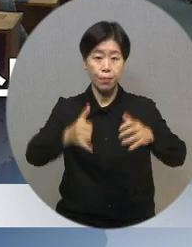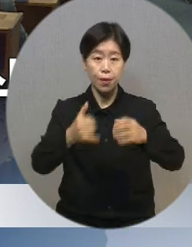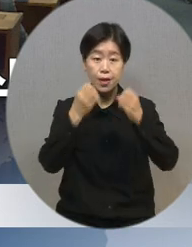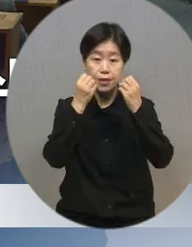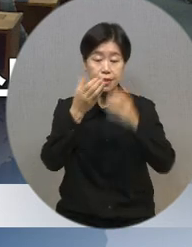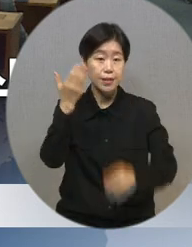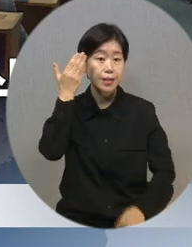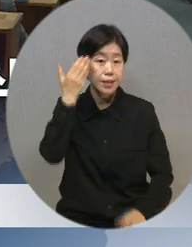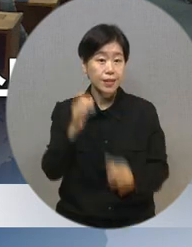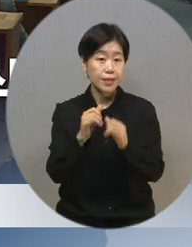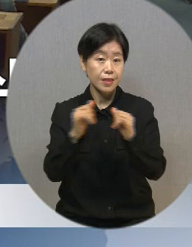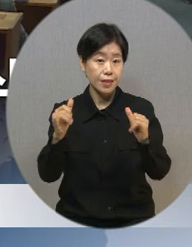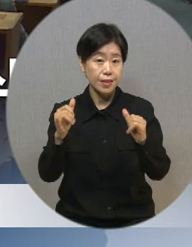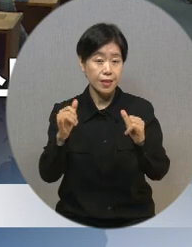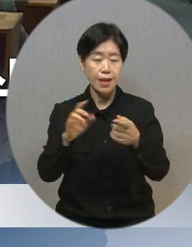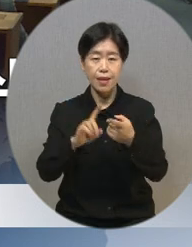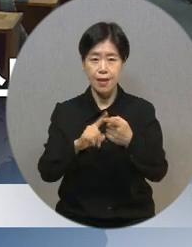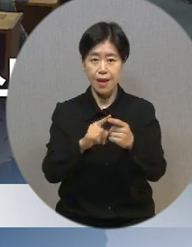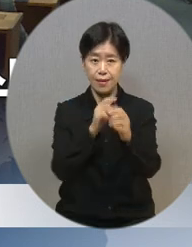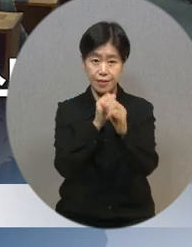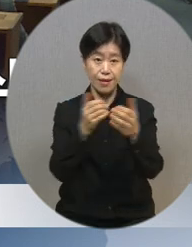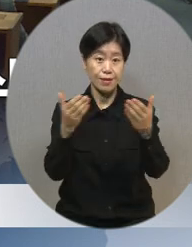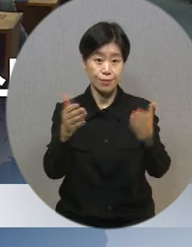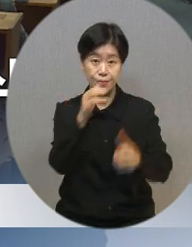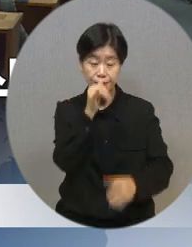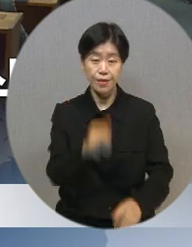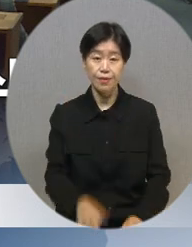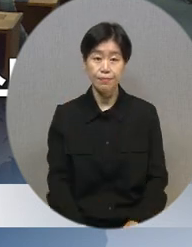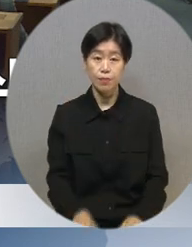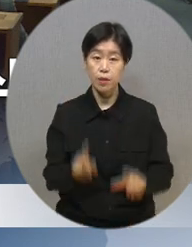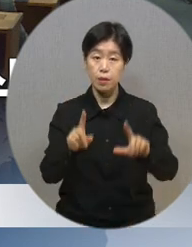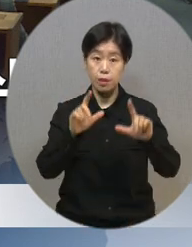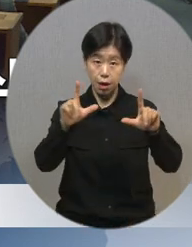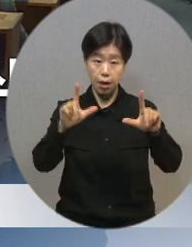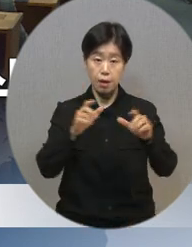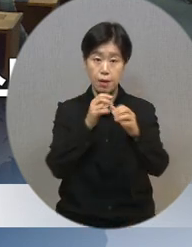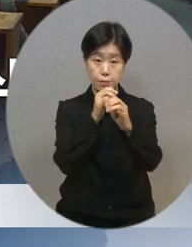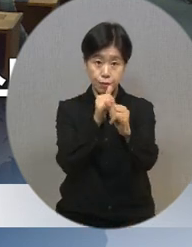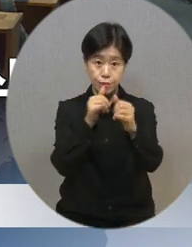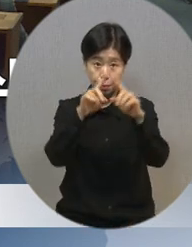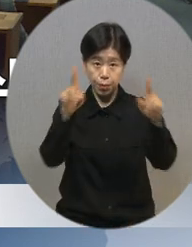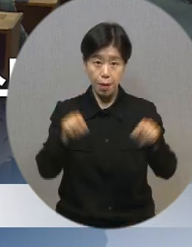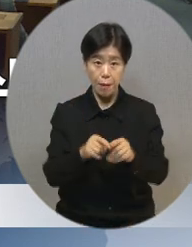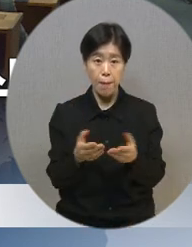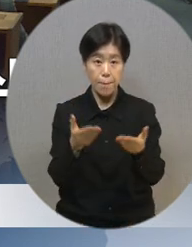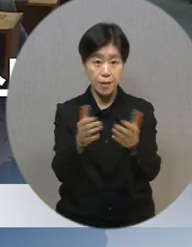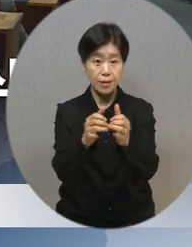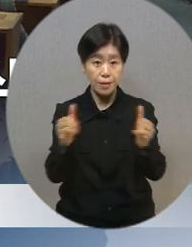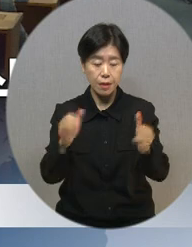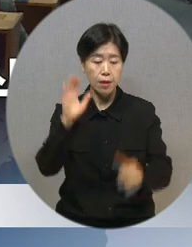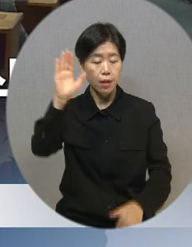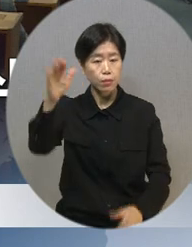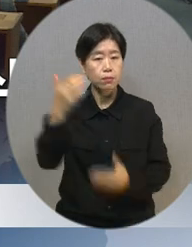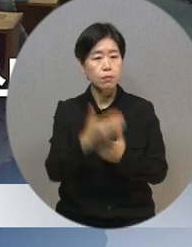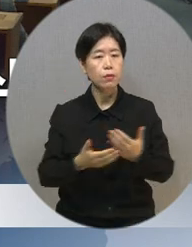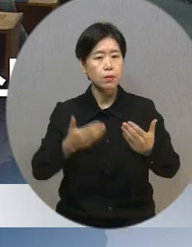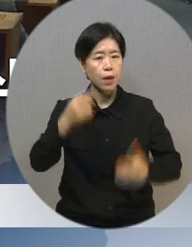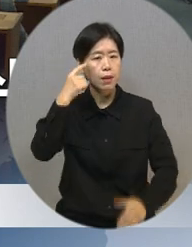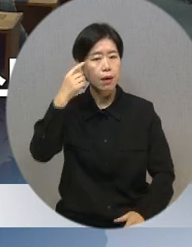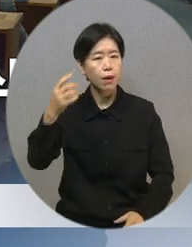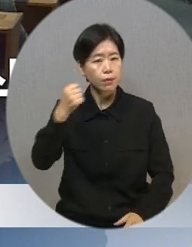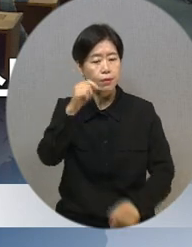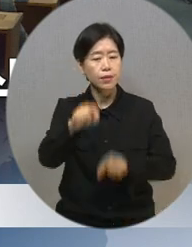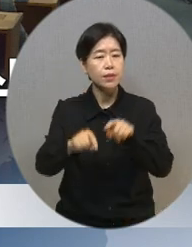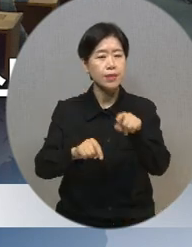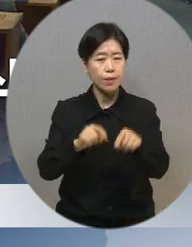6일 국회 헌정기념관에서 진행됐습니다. 이날 표창장을 받은 신지식인들은 앞으로도 봉사정신을 가지고